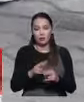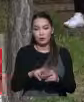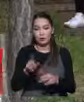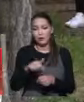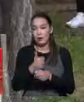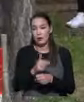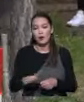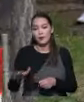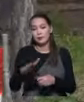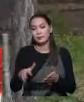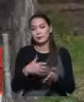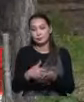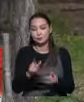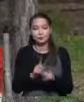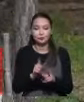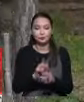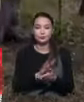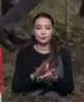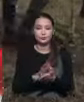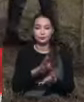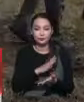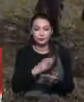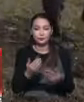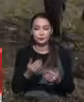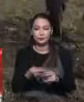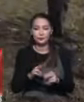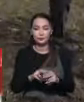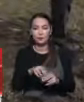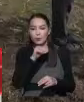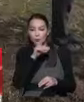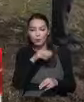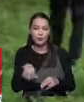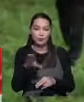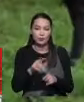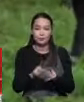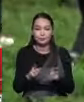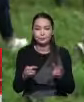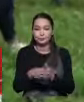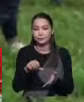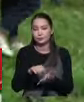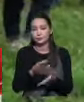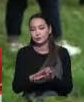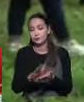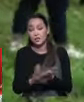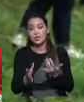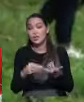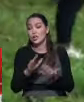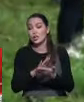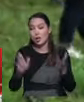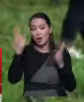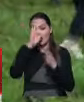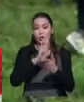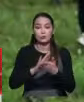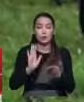тазартты. Акцияға университет басшылығы мен оқытушы профессорлар құрамы да атсалысып жатыр. Жер таза болса, ауа да таза болады, ауа